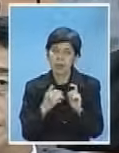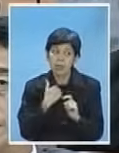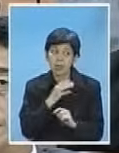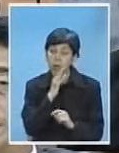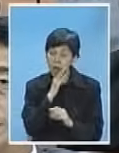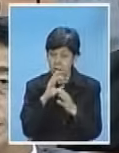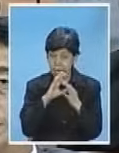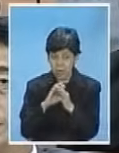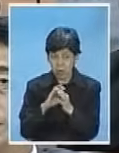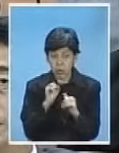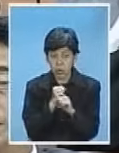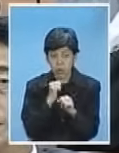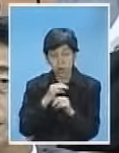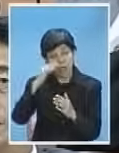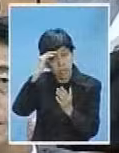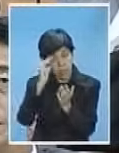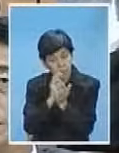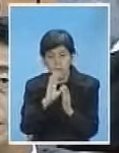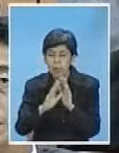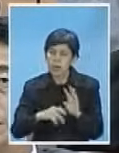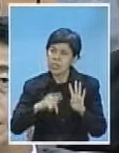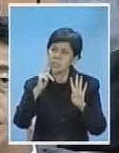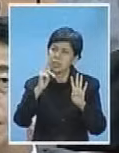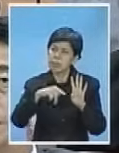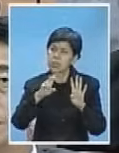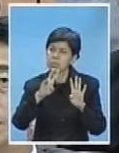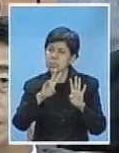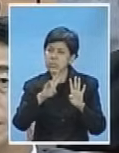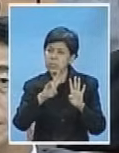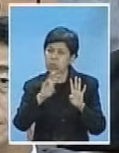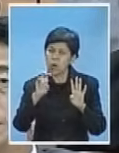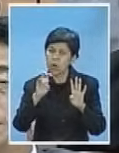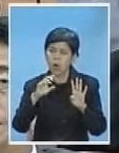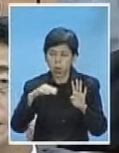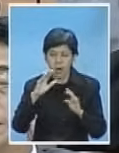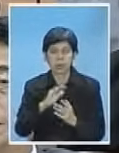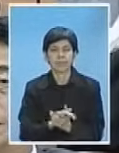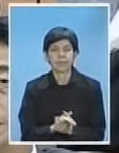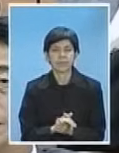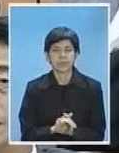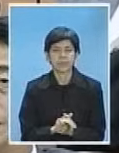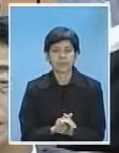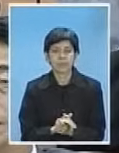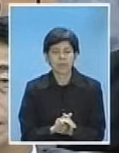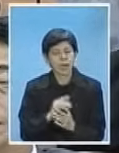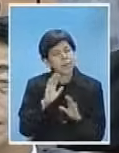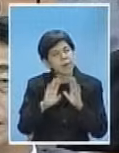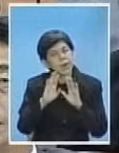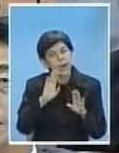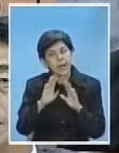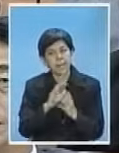ถ้ายึดตัวเลขของสำนักงานตำรวจก็ 4,700 กว่าคนและคิดเพียง